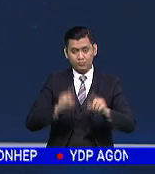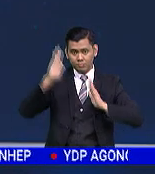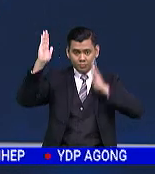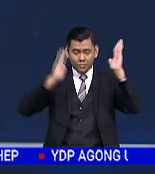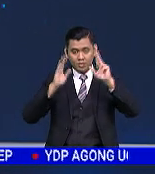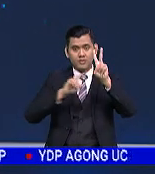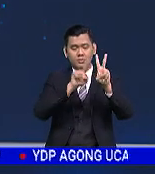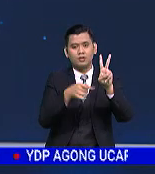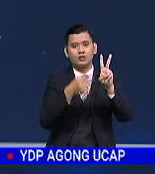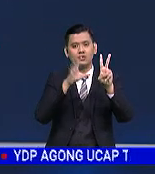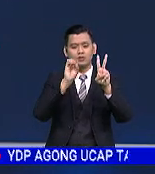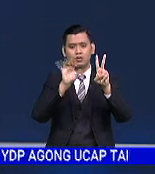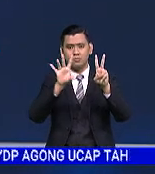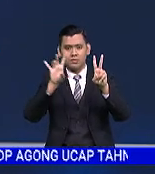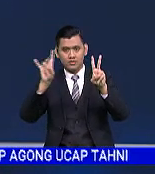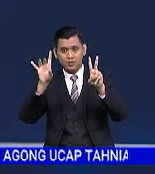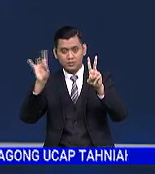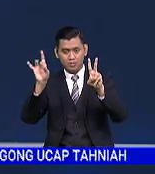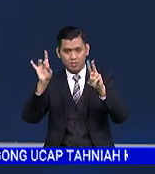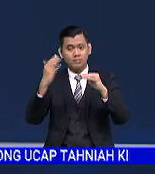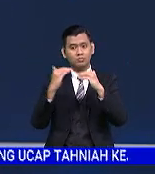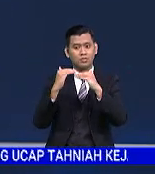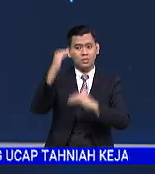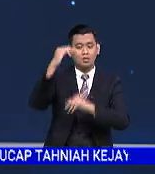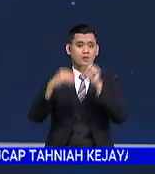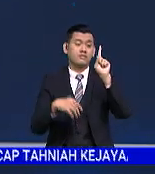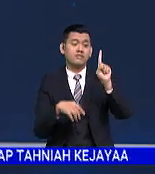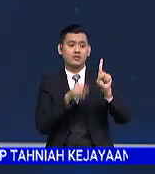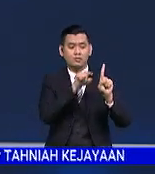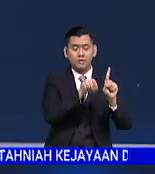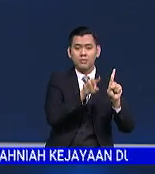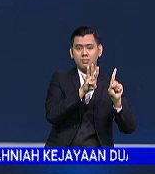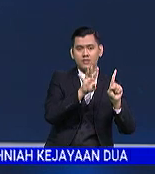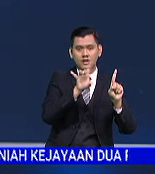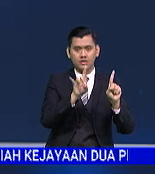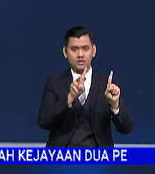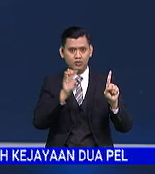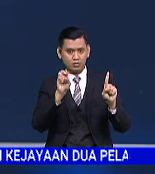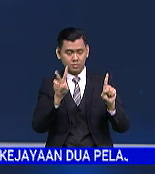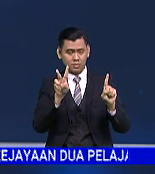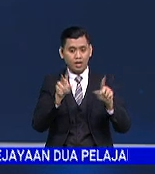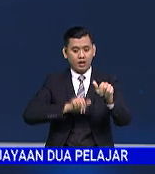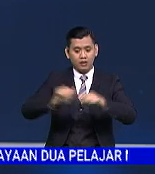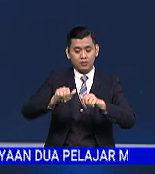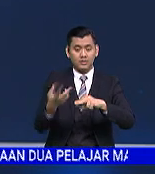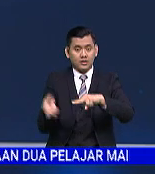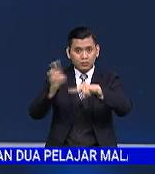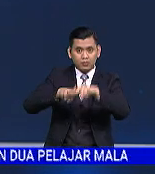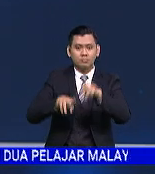2078 terus mengatasi kes sembuh 1402 sekaligus menyaksikan kes aktif meningkat kepada